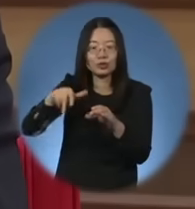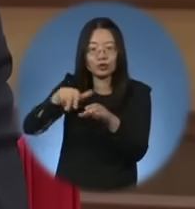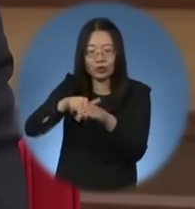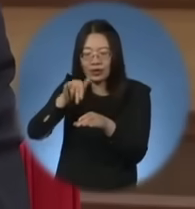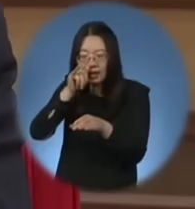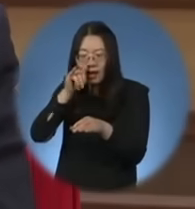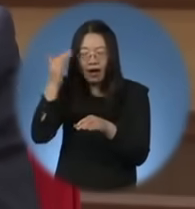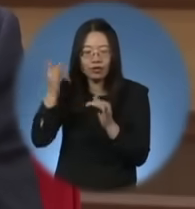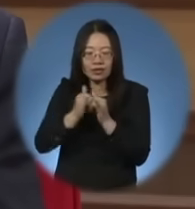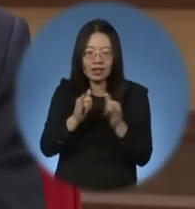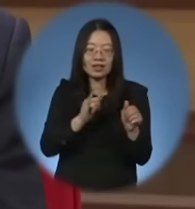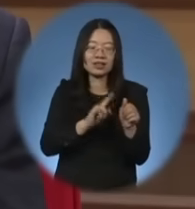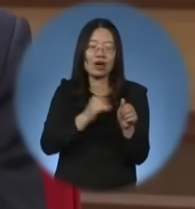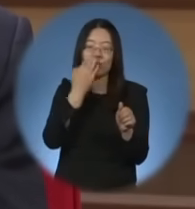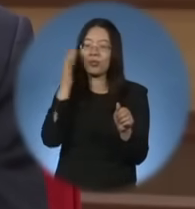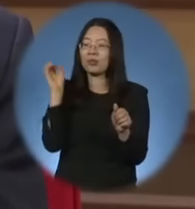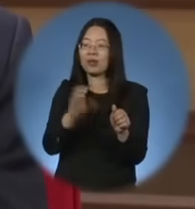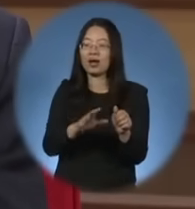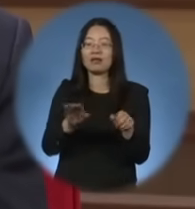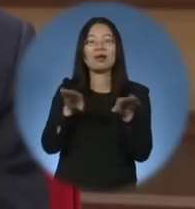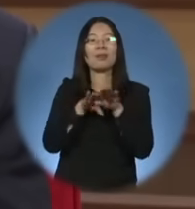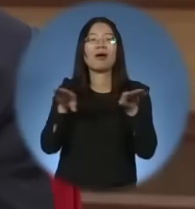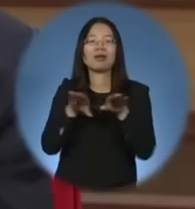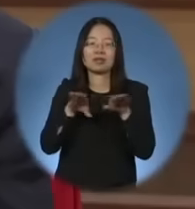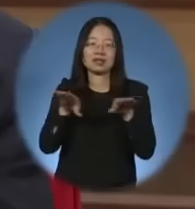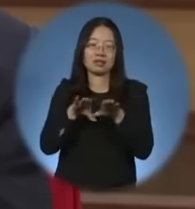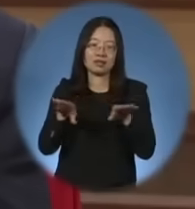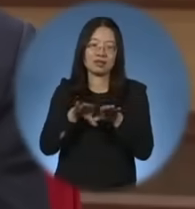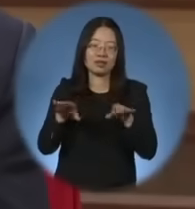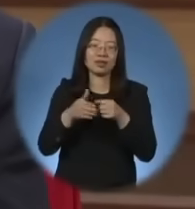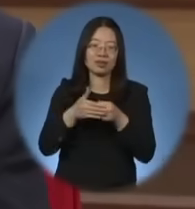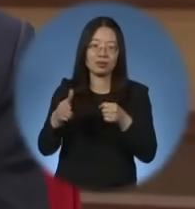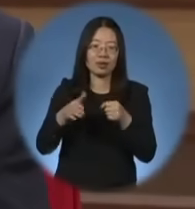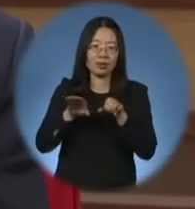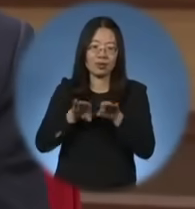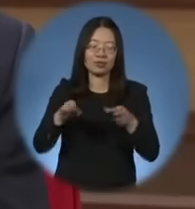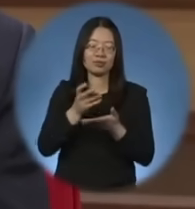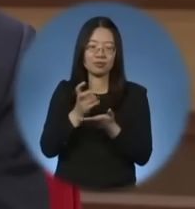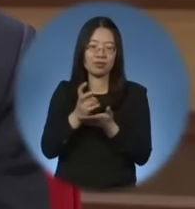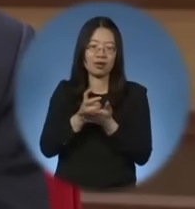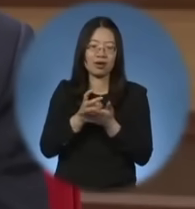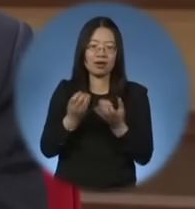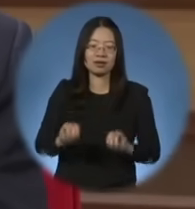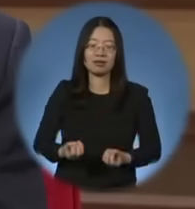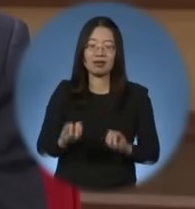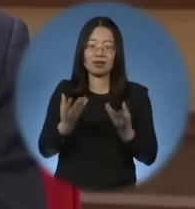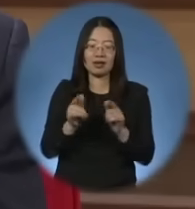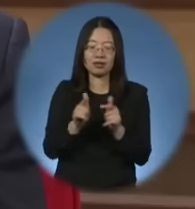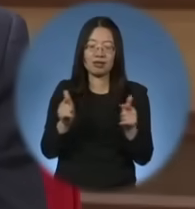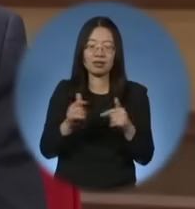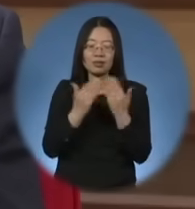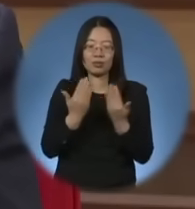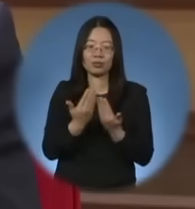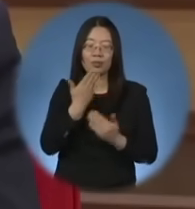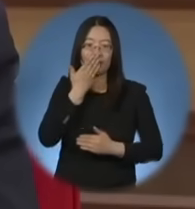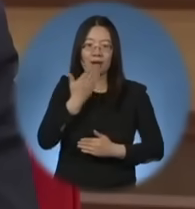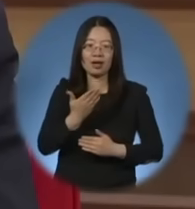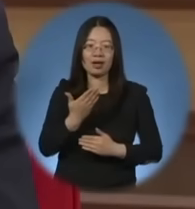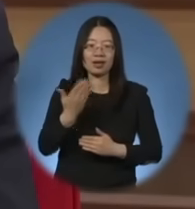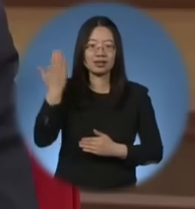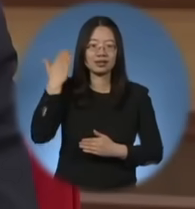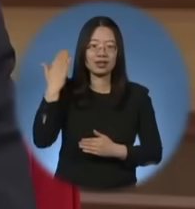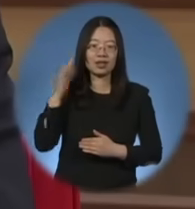한국서는 그거 무시했어요 아 평등하게 하니까요이 평등 법으로 제사 같던 거 그때